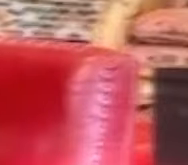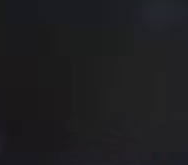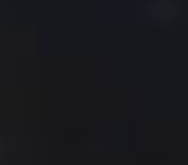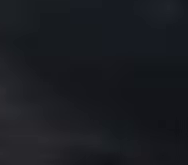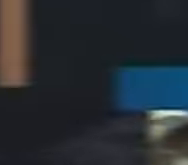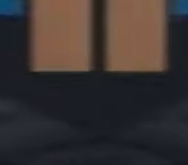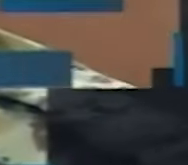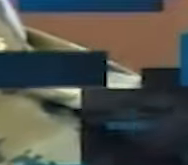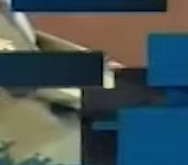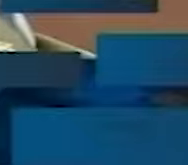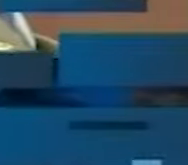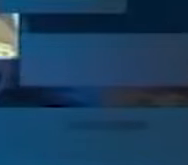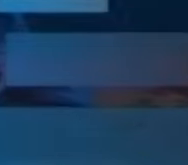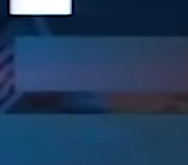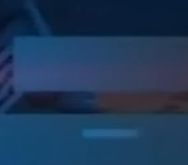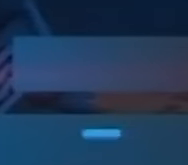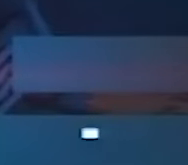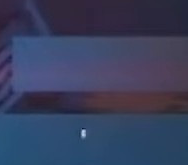ا